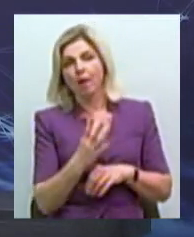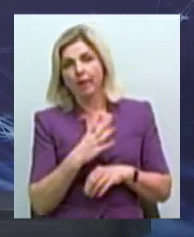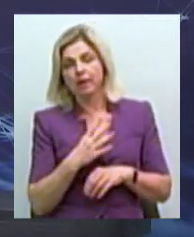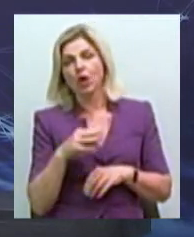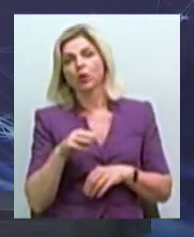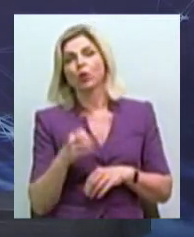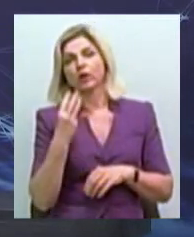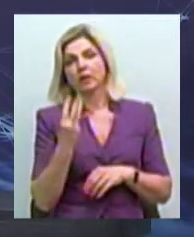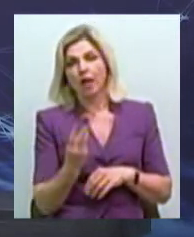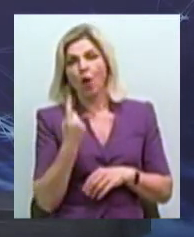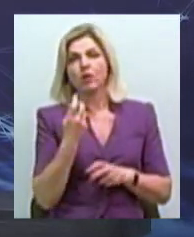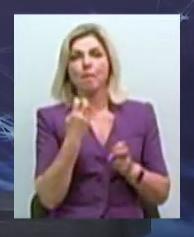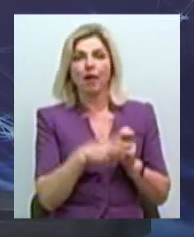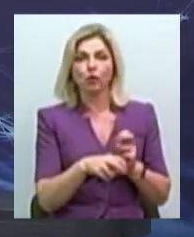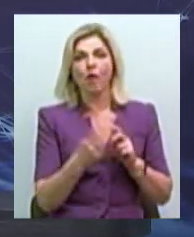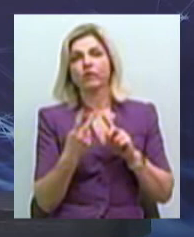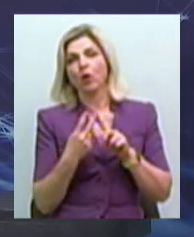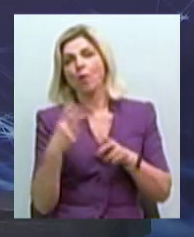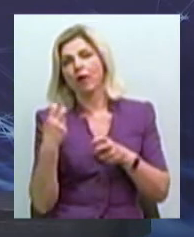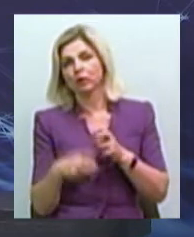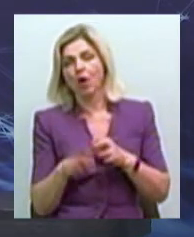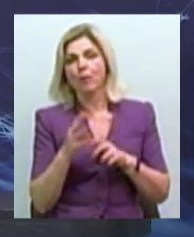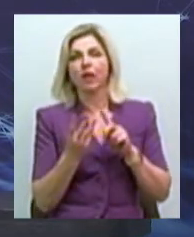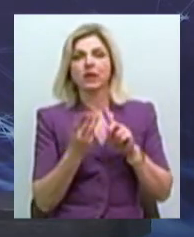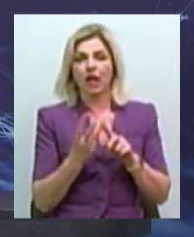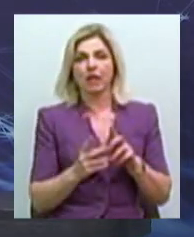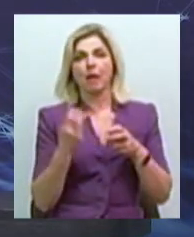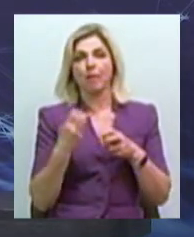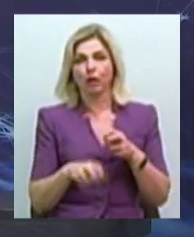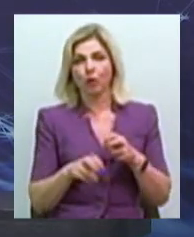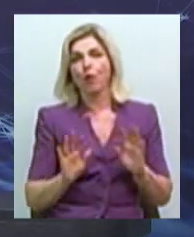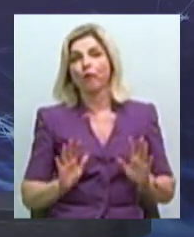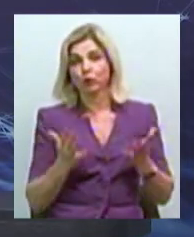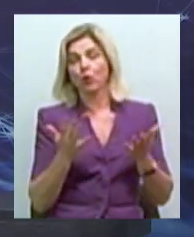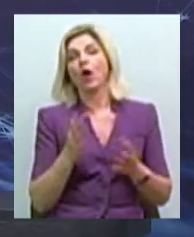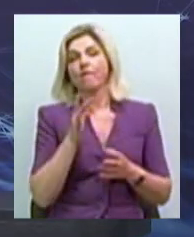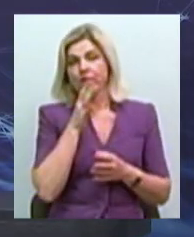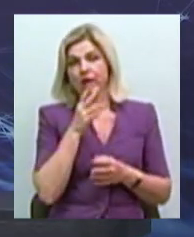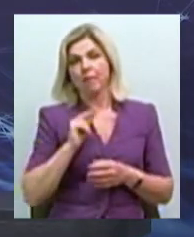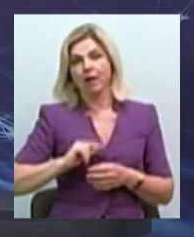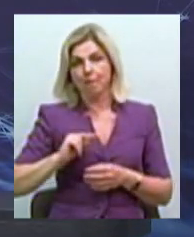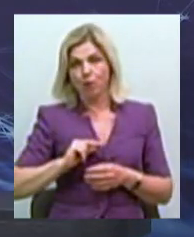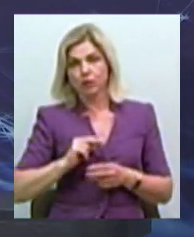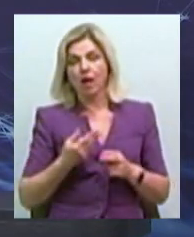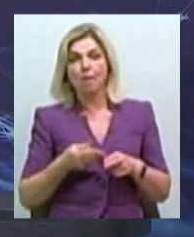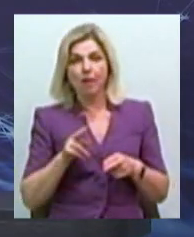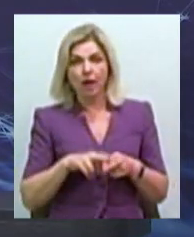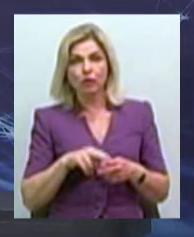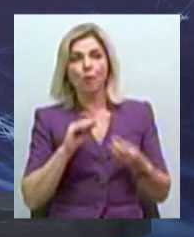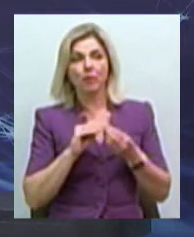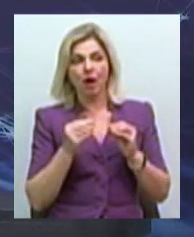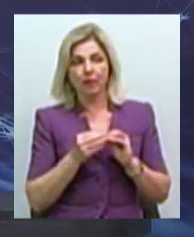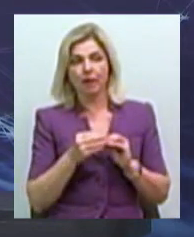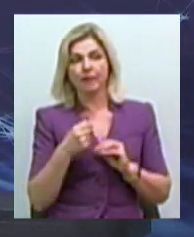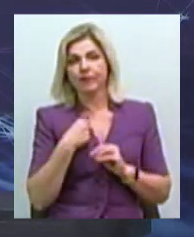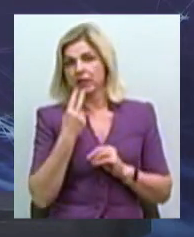второй поломаний, то третій, який працював, вдруг не з того ні з цього поламався в процесі роботи. Тому і проблема, я смотрю, не